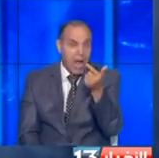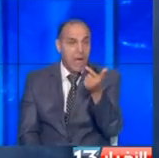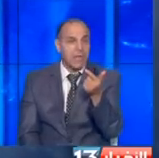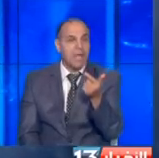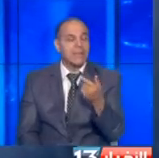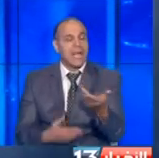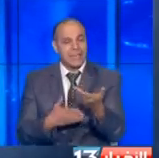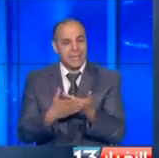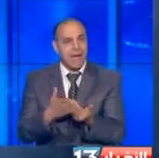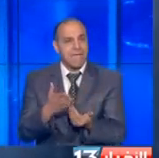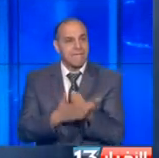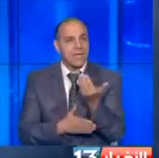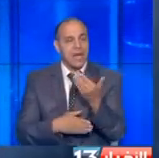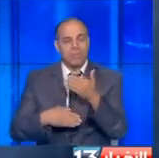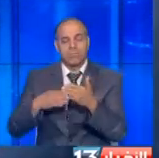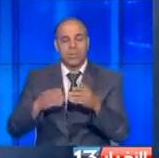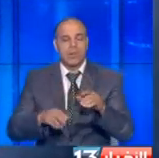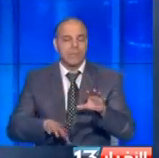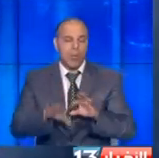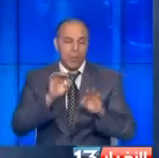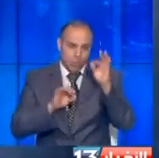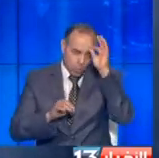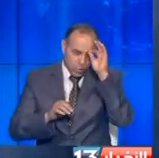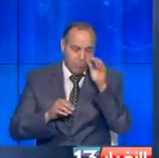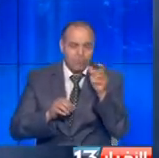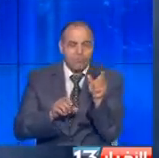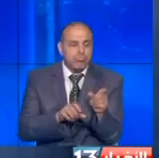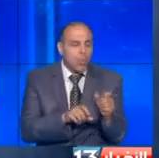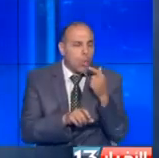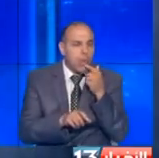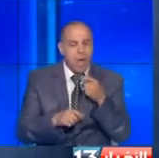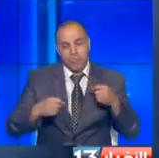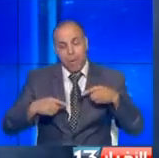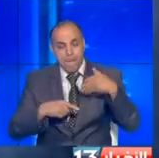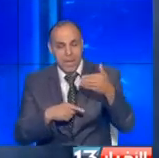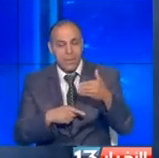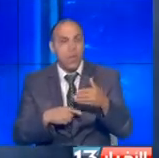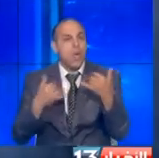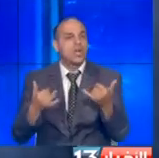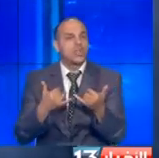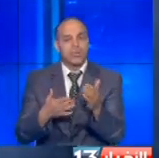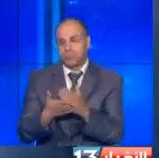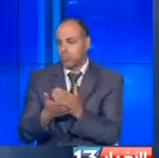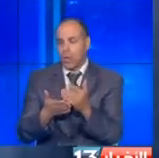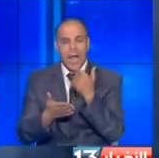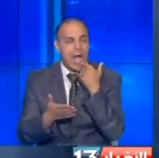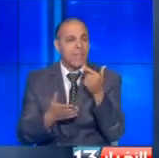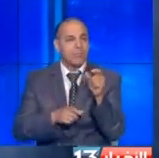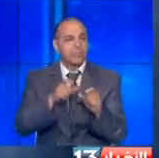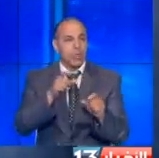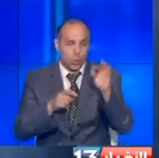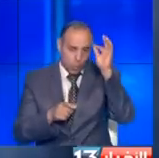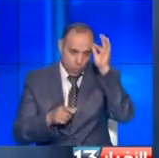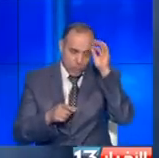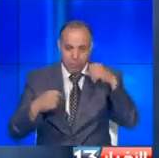لو تعطينا فكرة عن تركيبة المنتخب الوطني التي ستخوض المباراة وأجواء استعدادات عناصرنا